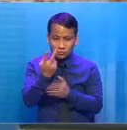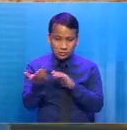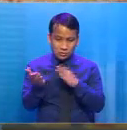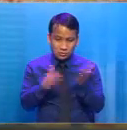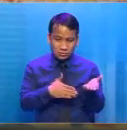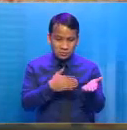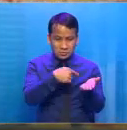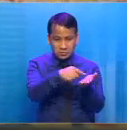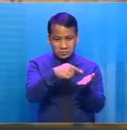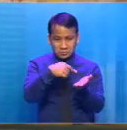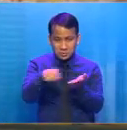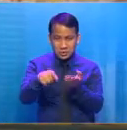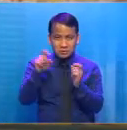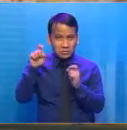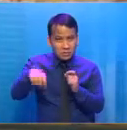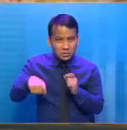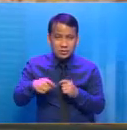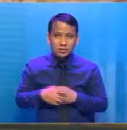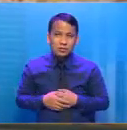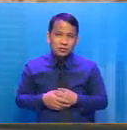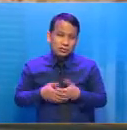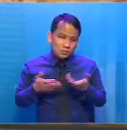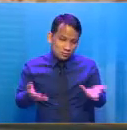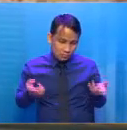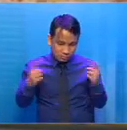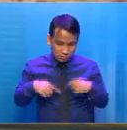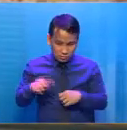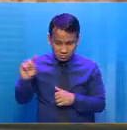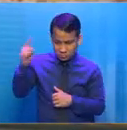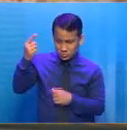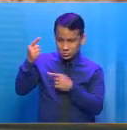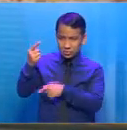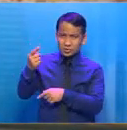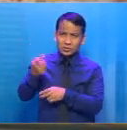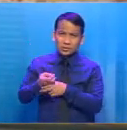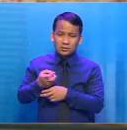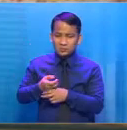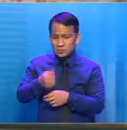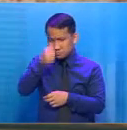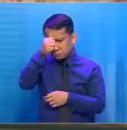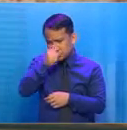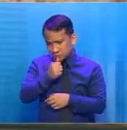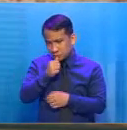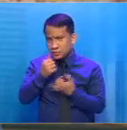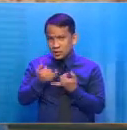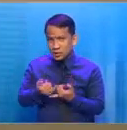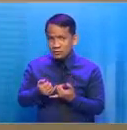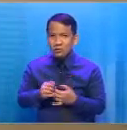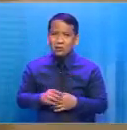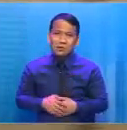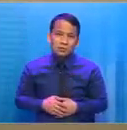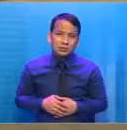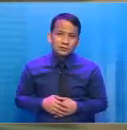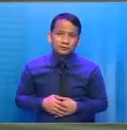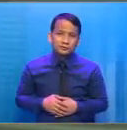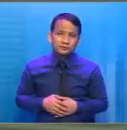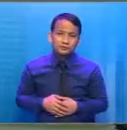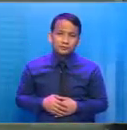dapat bayaran. Kaya sabi ko dito sa panganay ko, magtiis-tiis muna tayo.